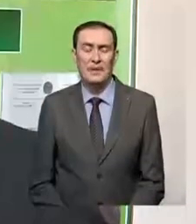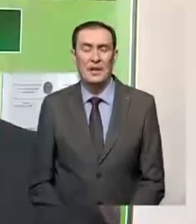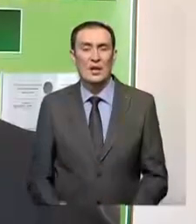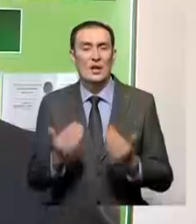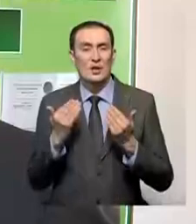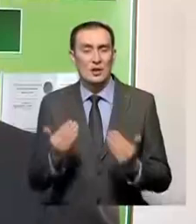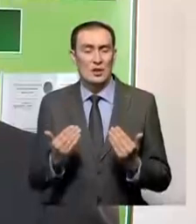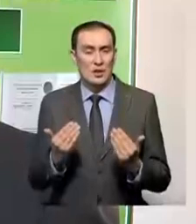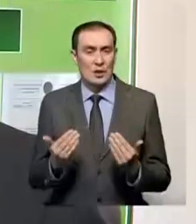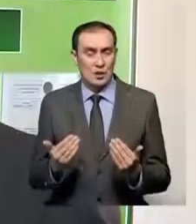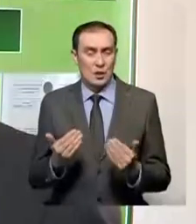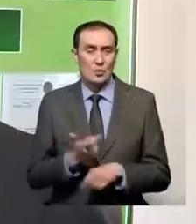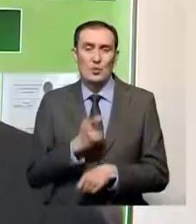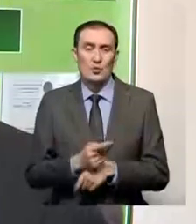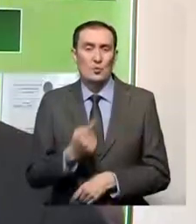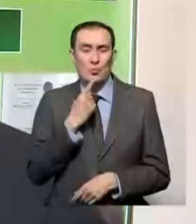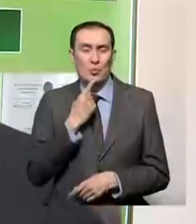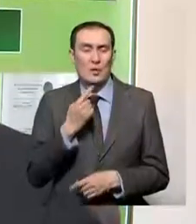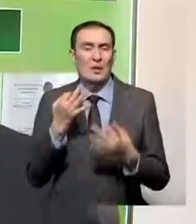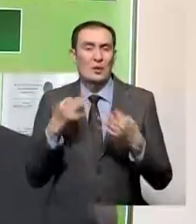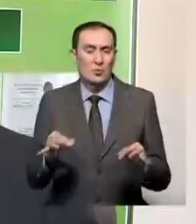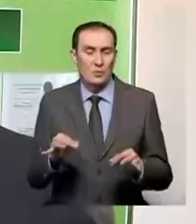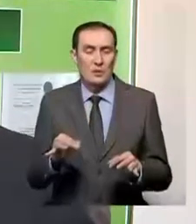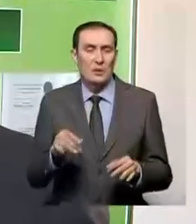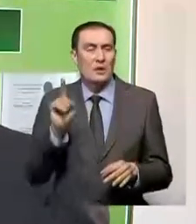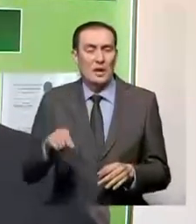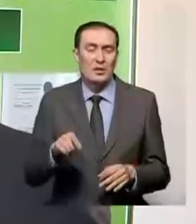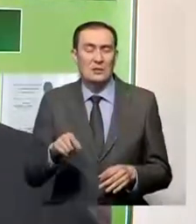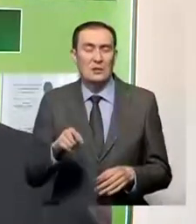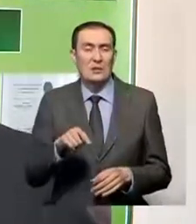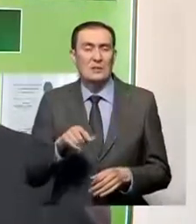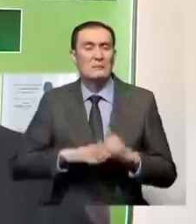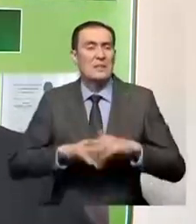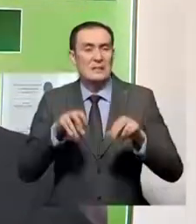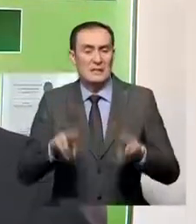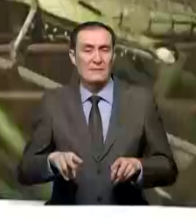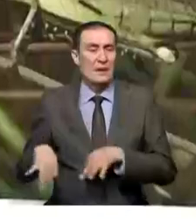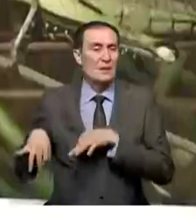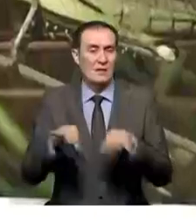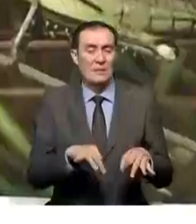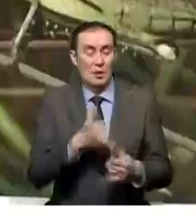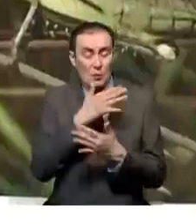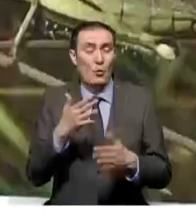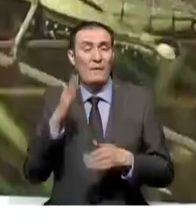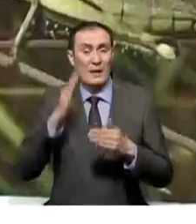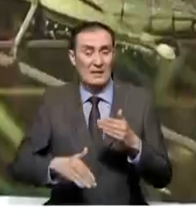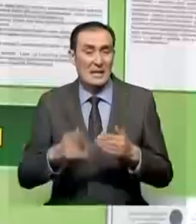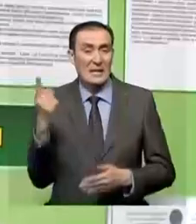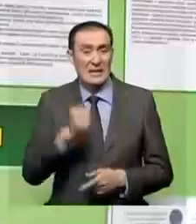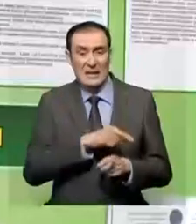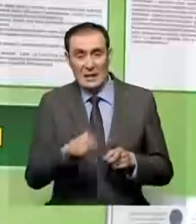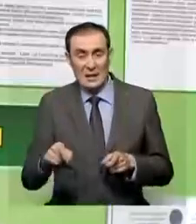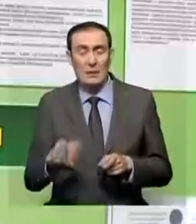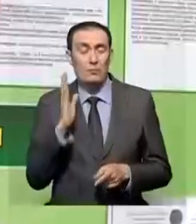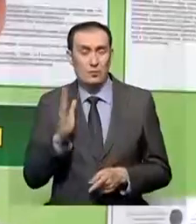Сейчас очень труднодоступно добраться даже для специалистов на транспорте, но к концу недели